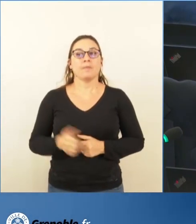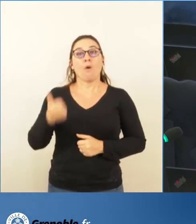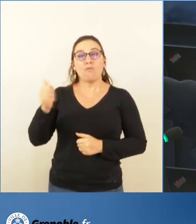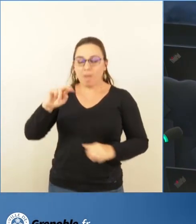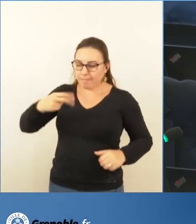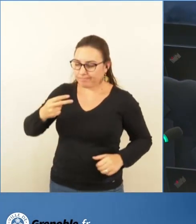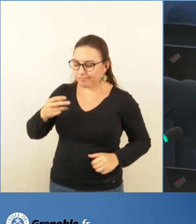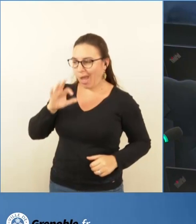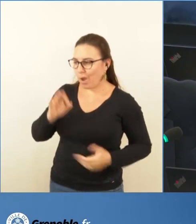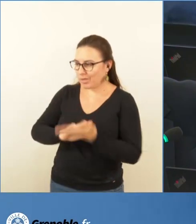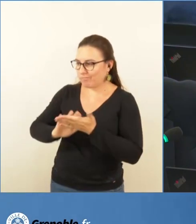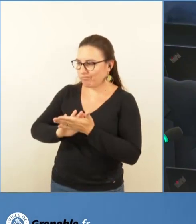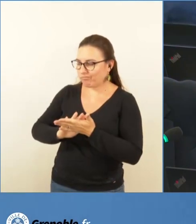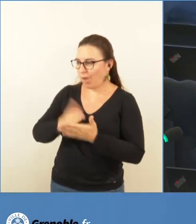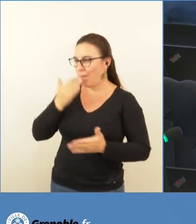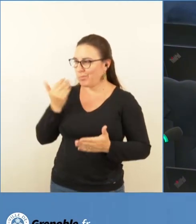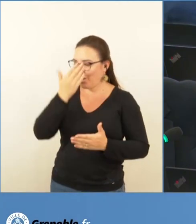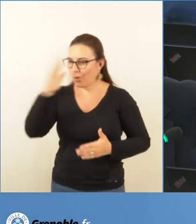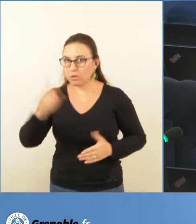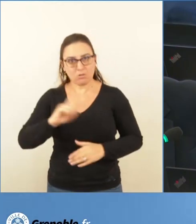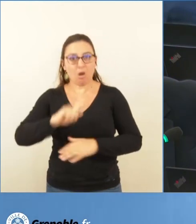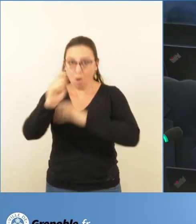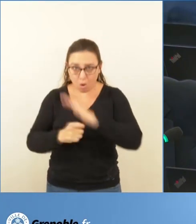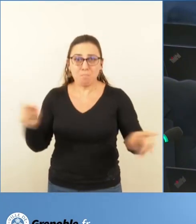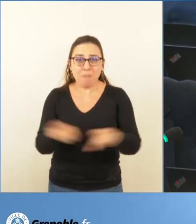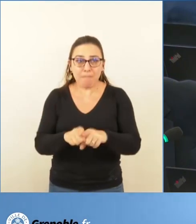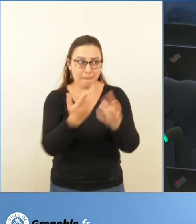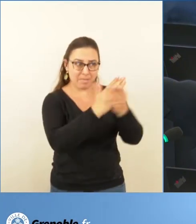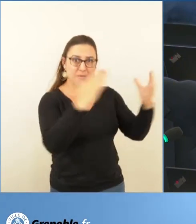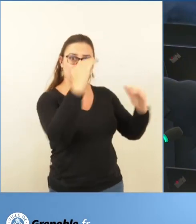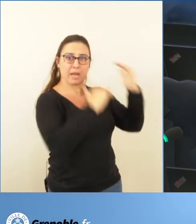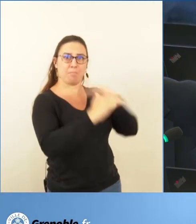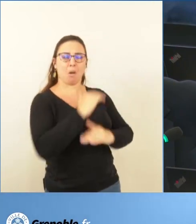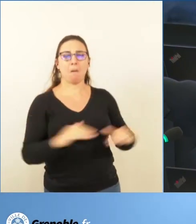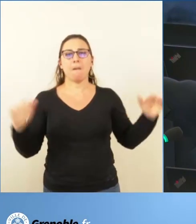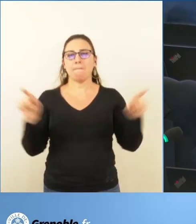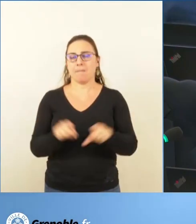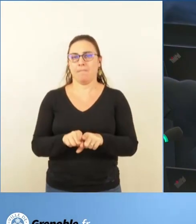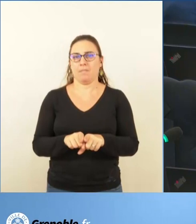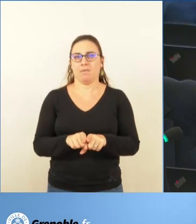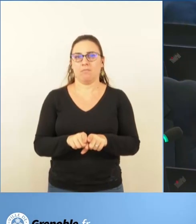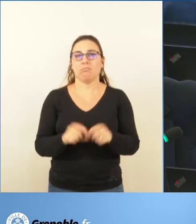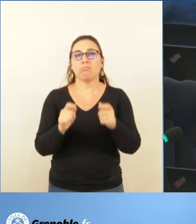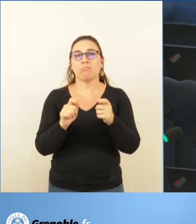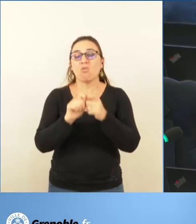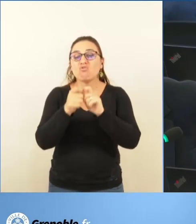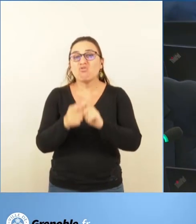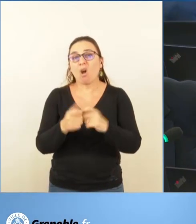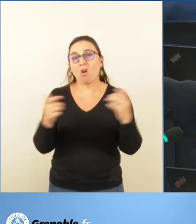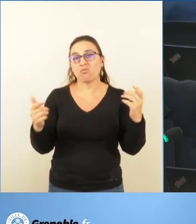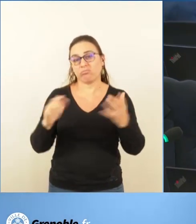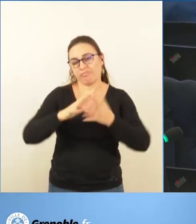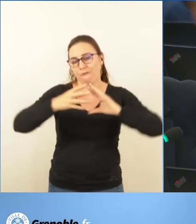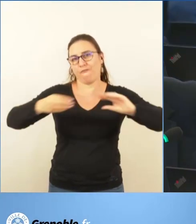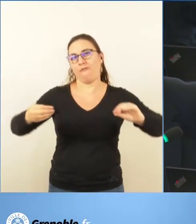erreurs vous récidivez avec un nouveau plan pour les bibliothèques la seule différence est de forme vous tentez